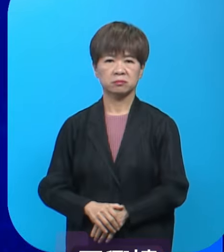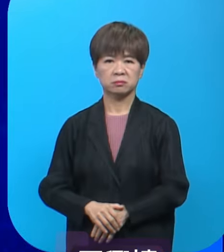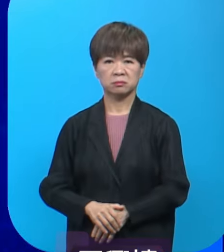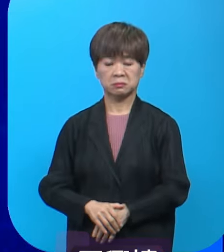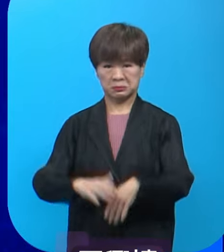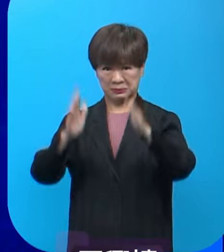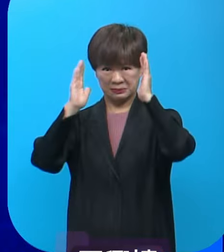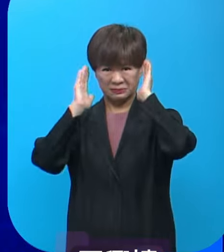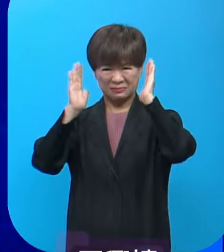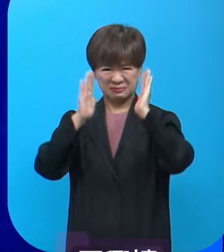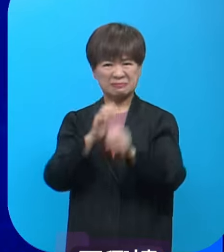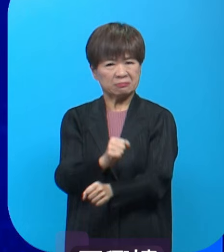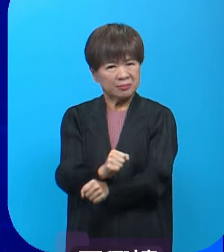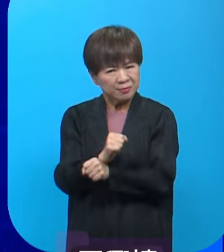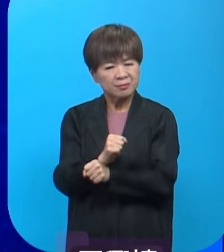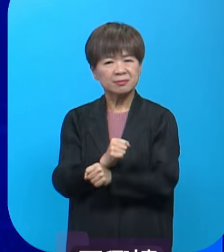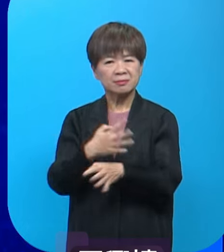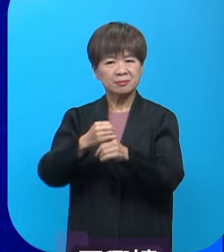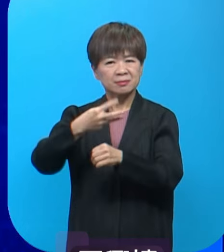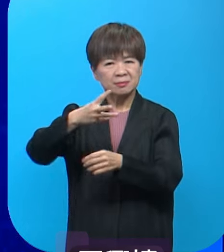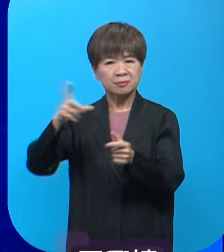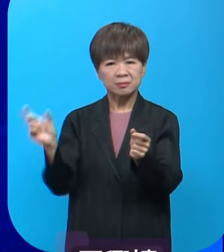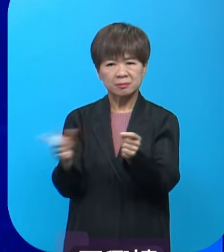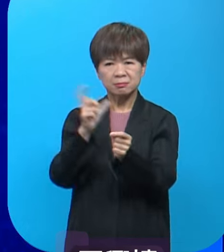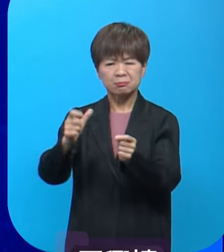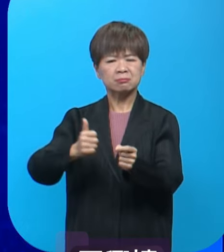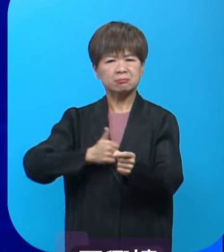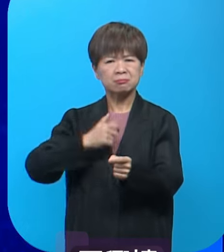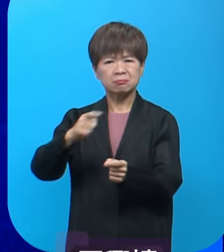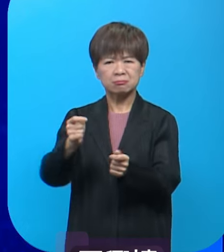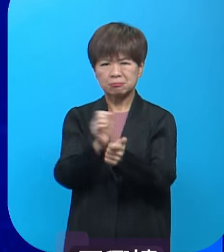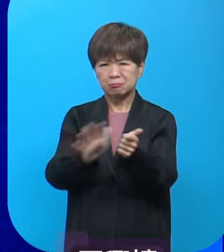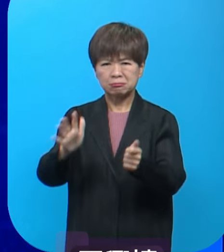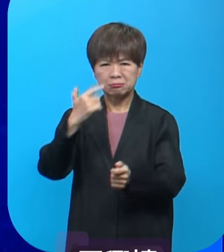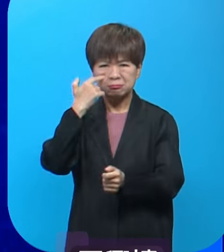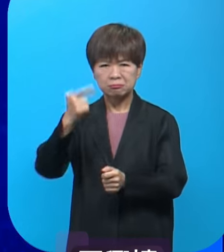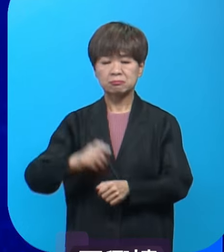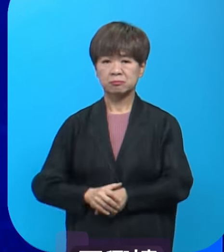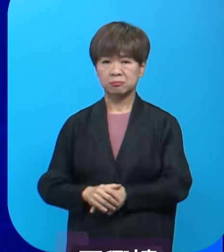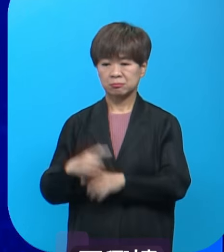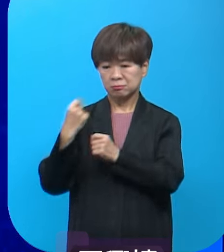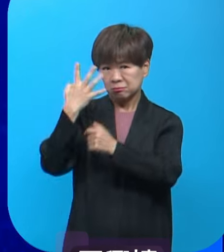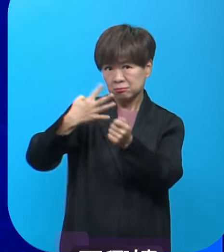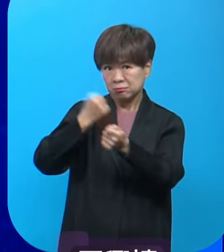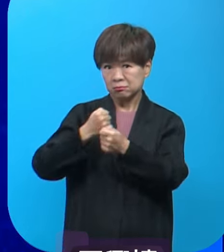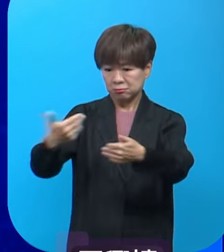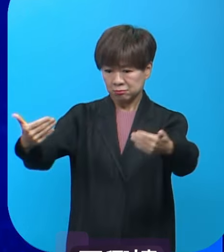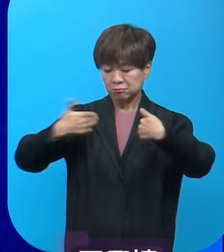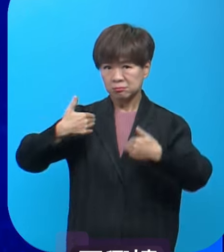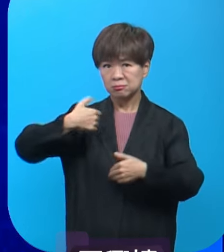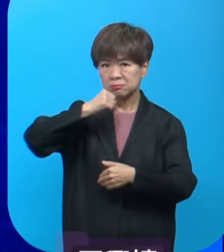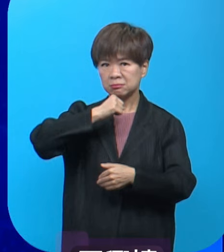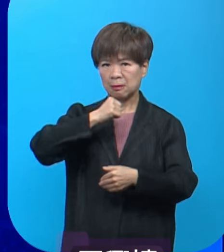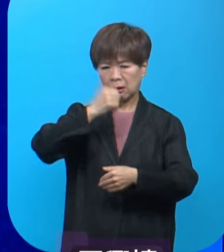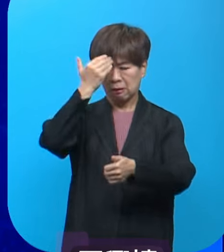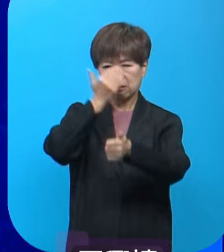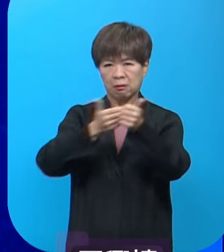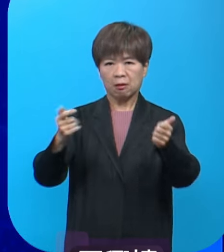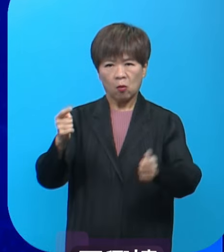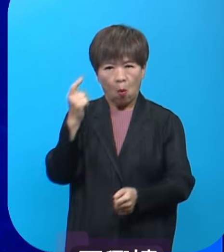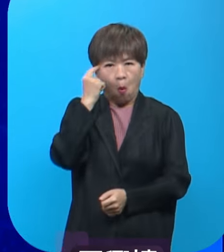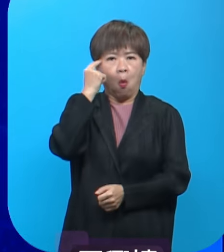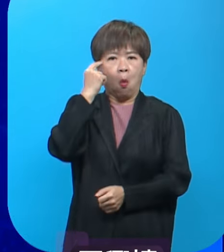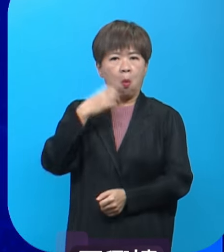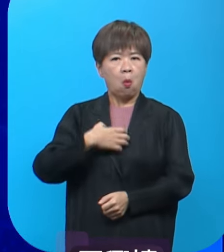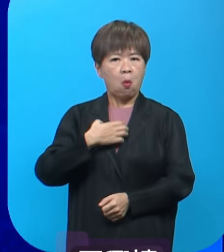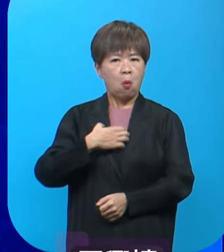慎的提醒大家，凯米台风它的影响真的会非常明显，可能是近几年来对我们冲击大家会相当有感